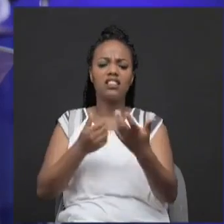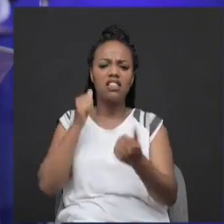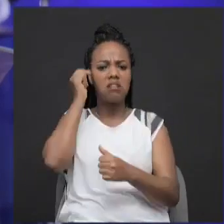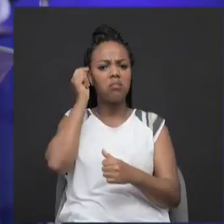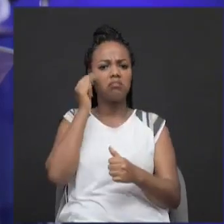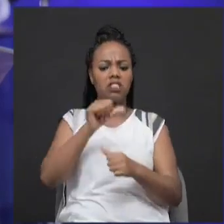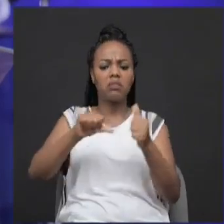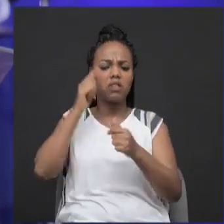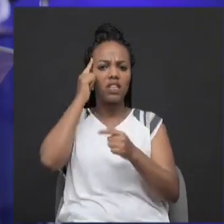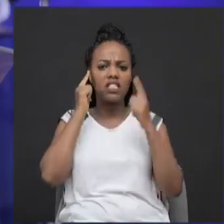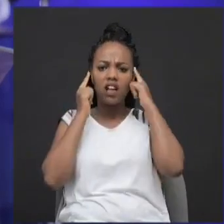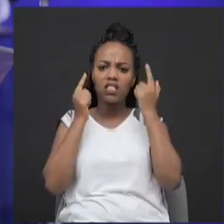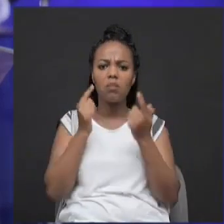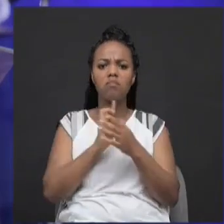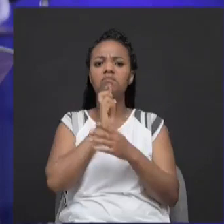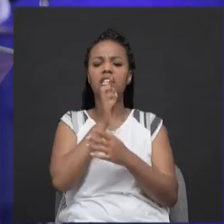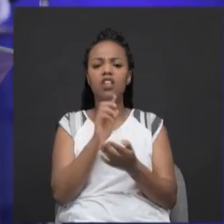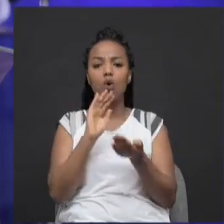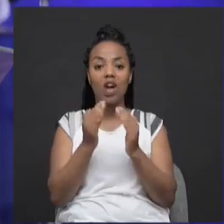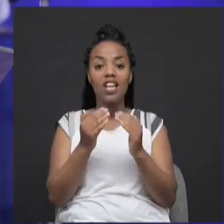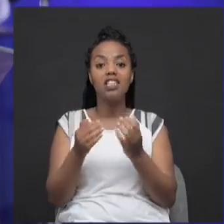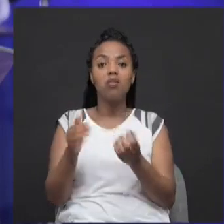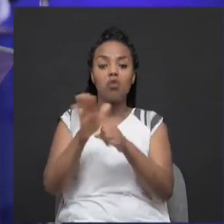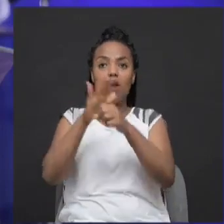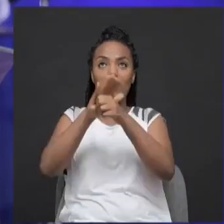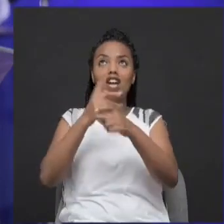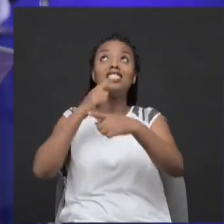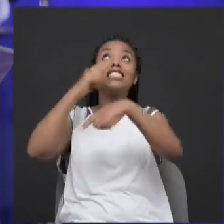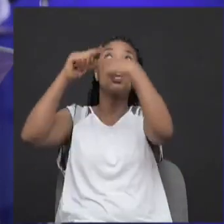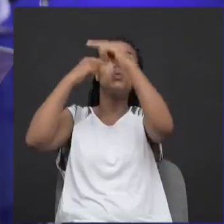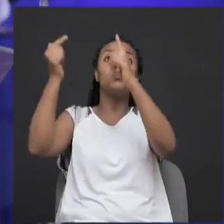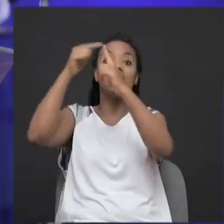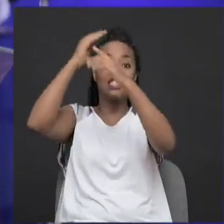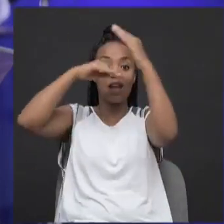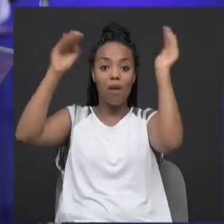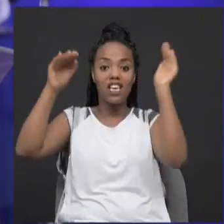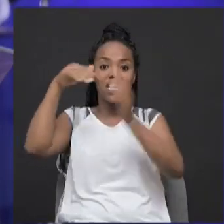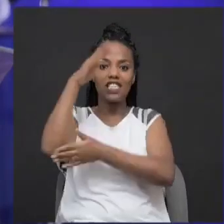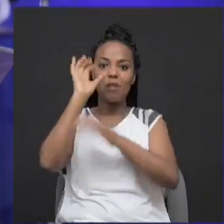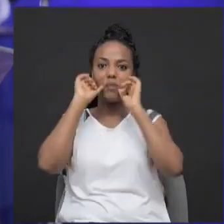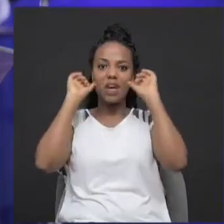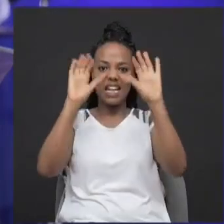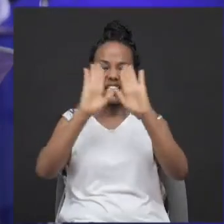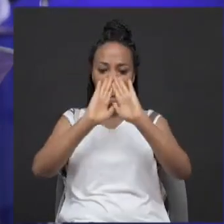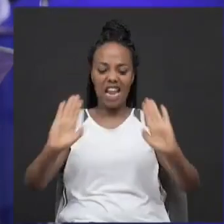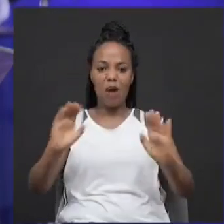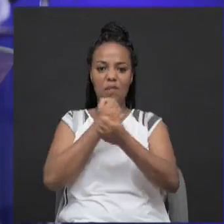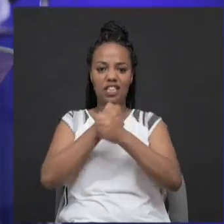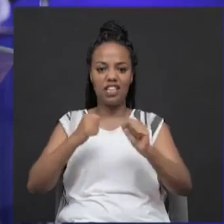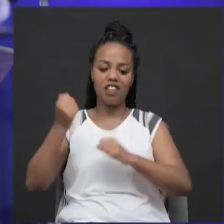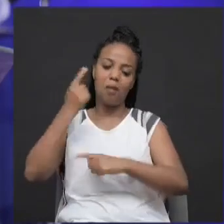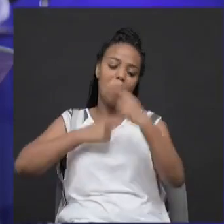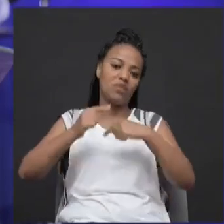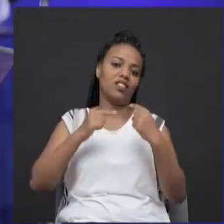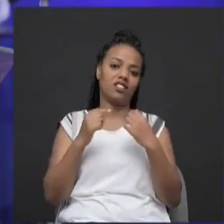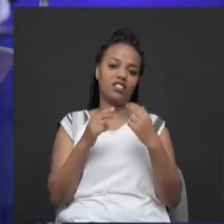መተሳሰብ፣ ገርነት እነኚህ ደግሞ ነገሮች ሲወጡ ወደ ሰማይ የእግዚአብሔርን በረከትና ሰላም ረድኤትን ወደ ምድር የማምጣት ባህሪ